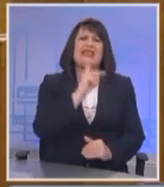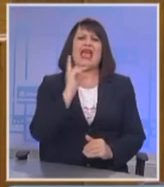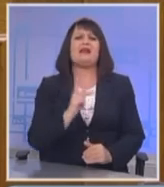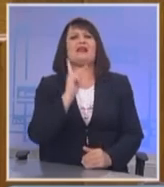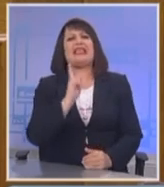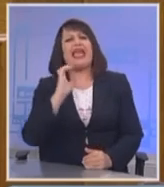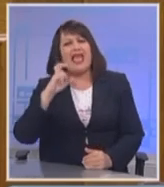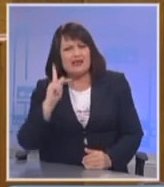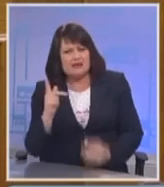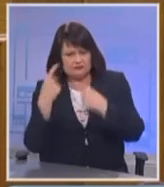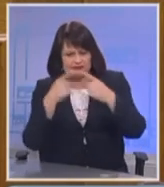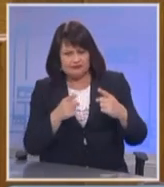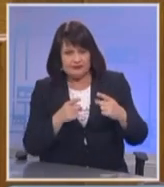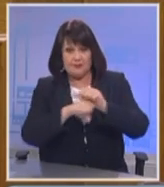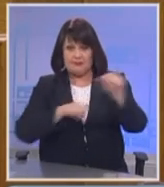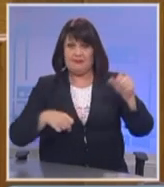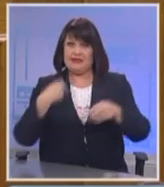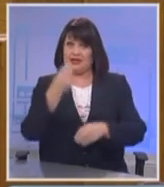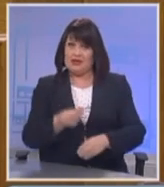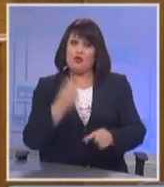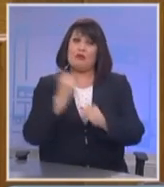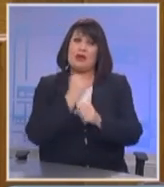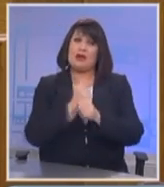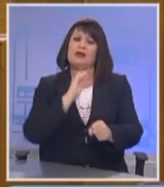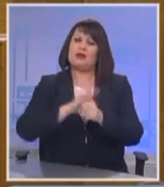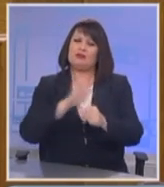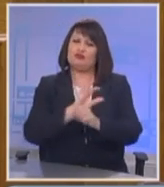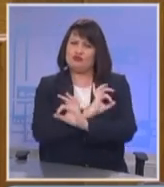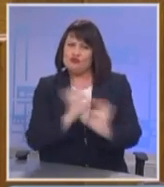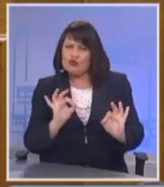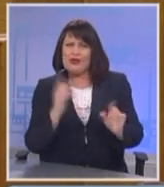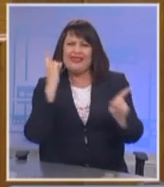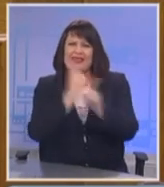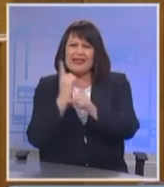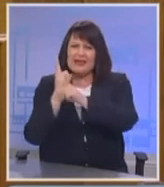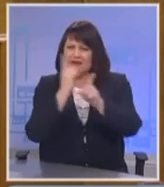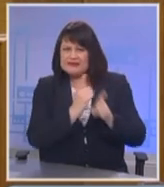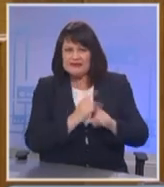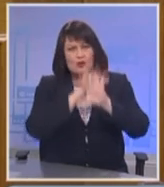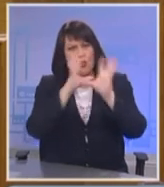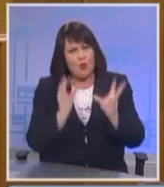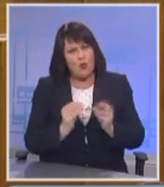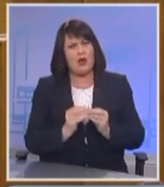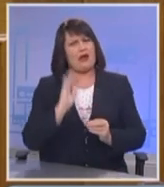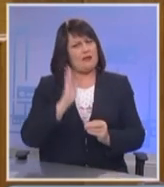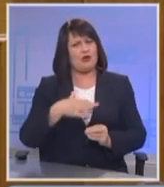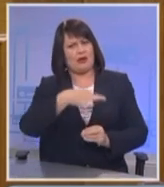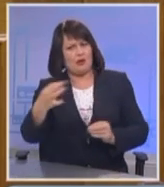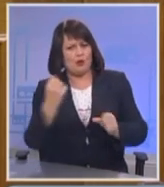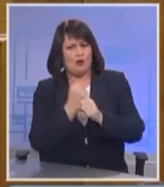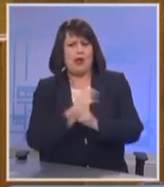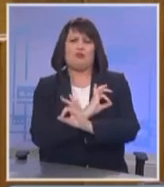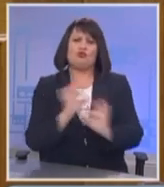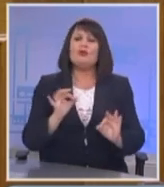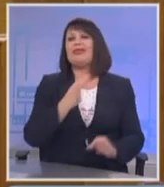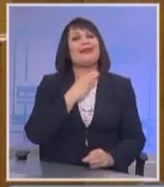κλπ. Θα δίνουν πτυχίο με επαγγελματική επάρκεια, ειδίκευση για ολοκληρωμένη άσκηση δηλαδή του επαγγέλματος. Δεν